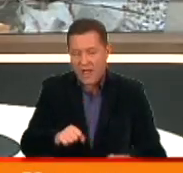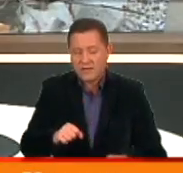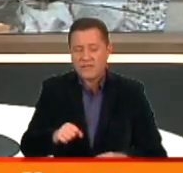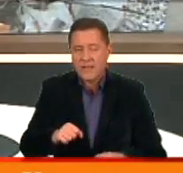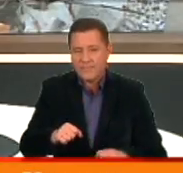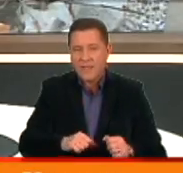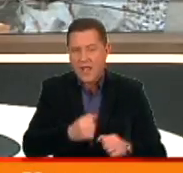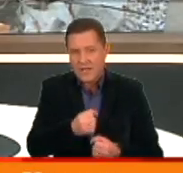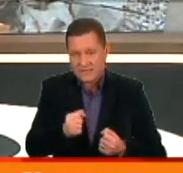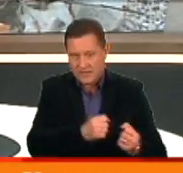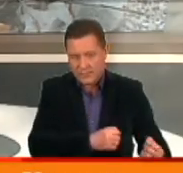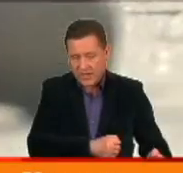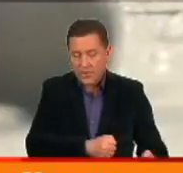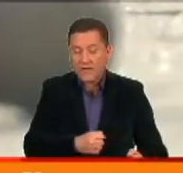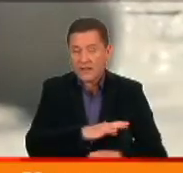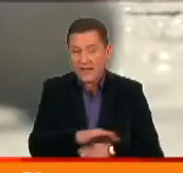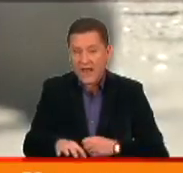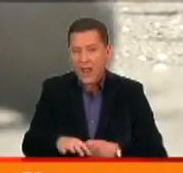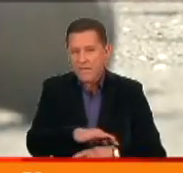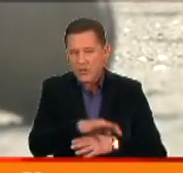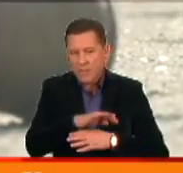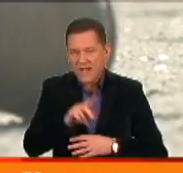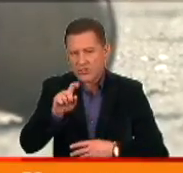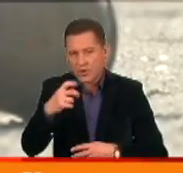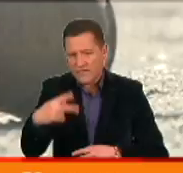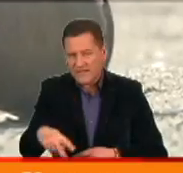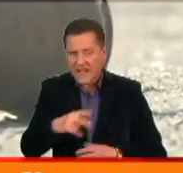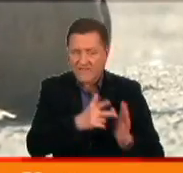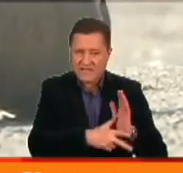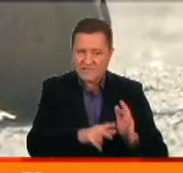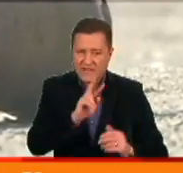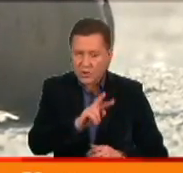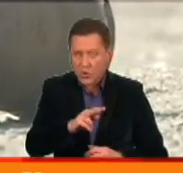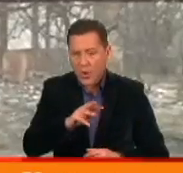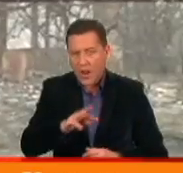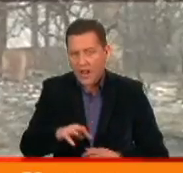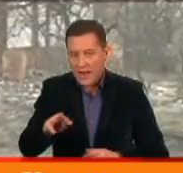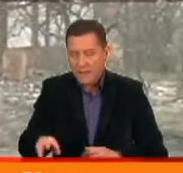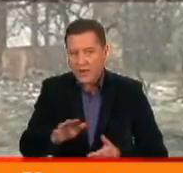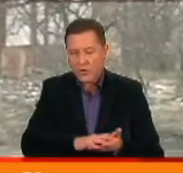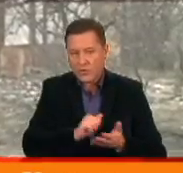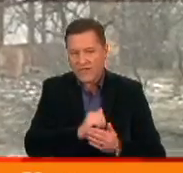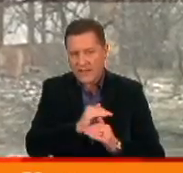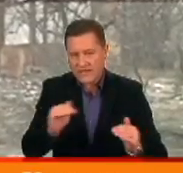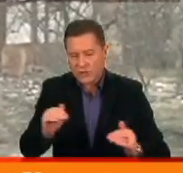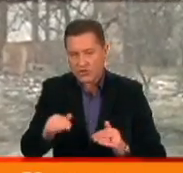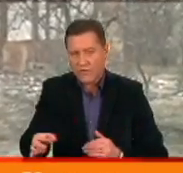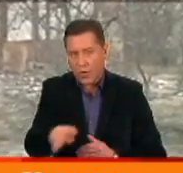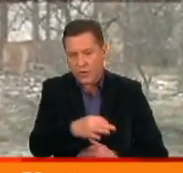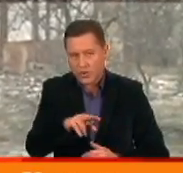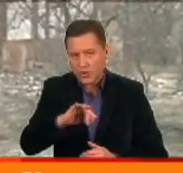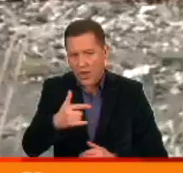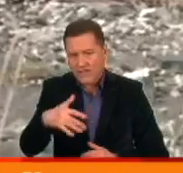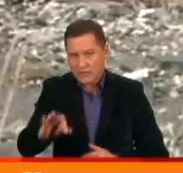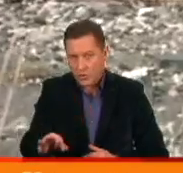забороненої Мінськом зброї. Двічі міномети 120-го та 82-го калібрів руйнували тишу в околицях Луганського. Решта